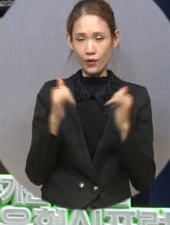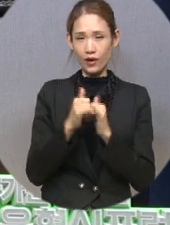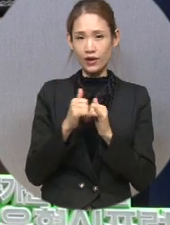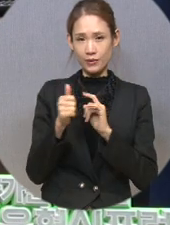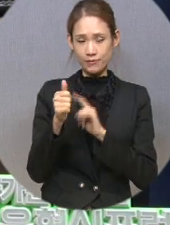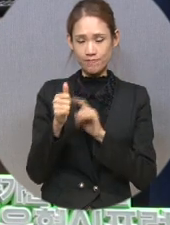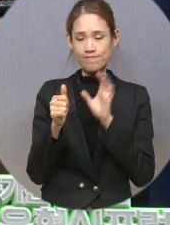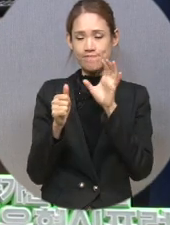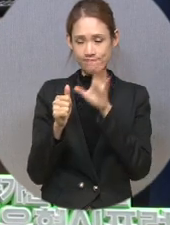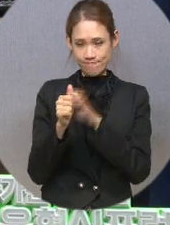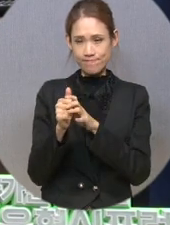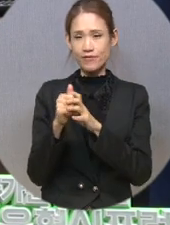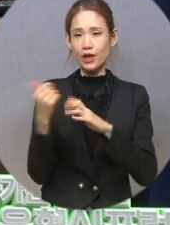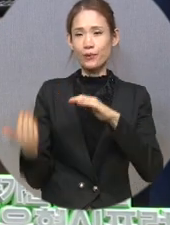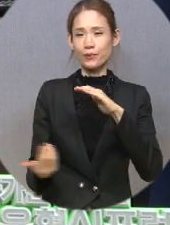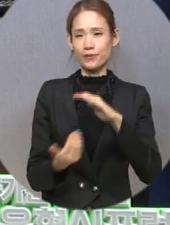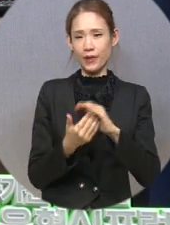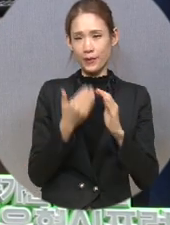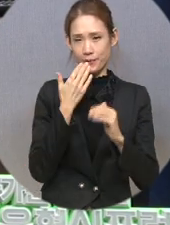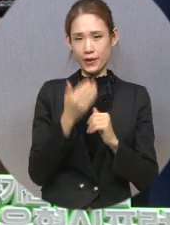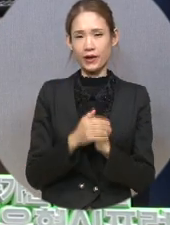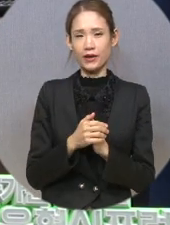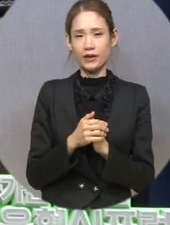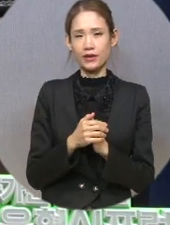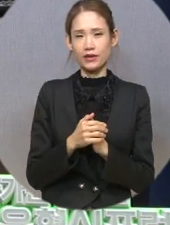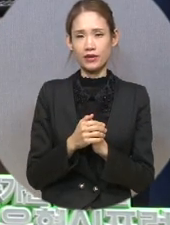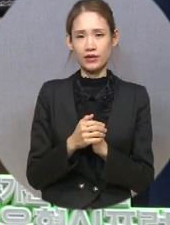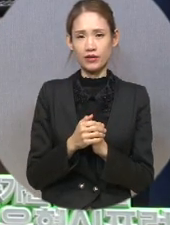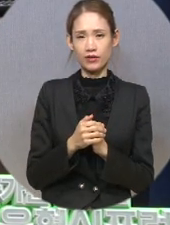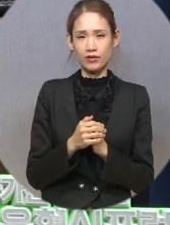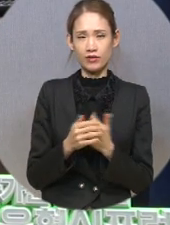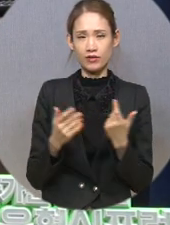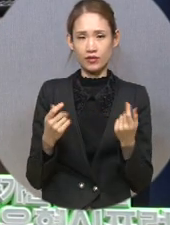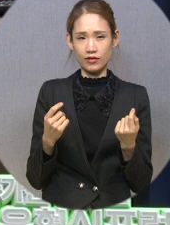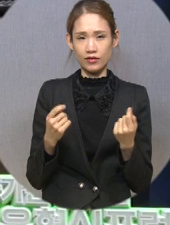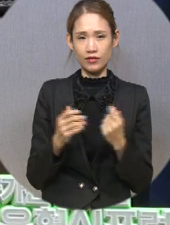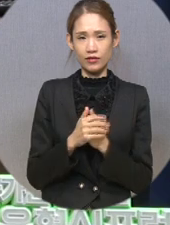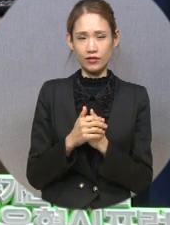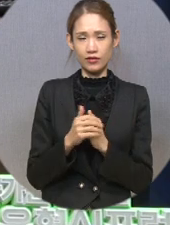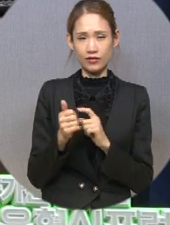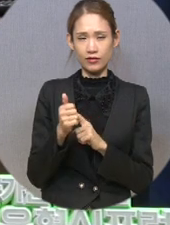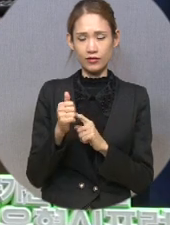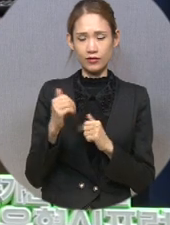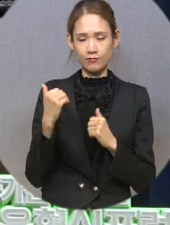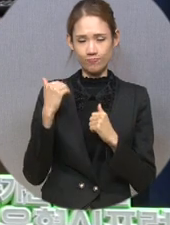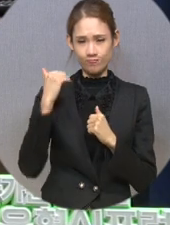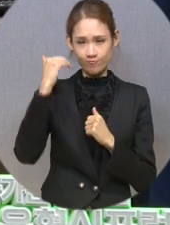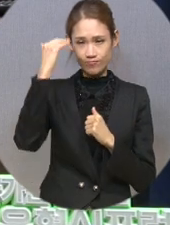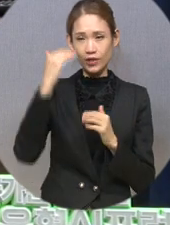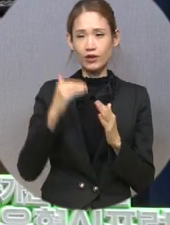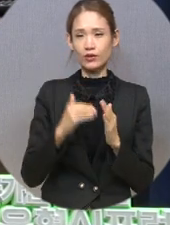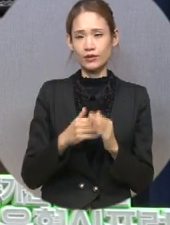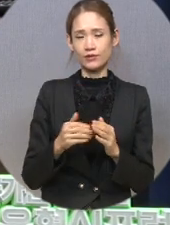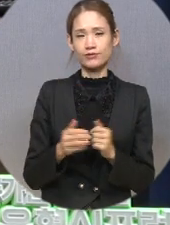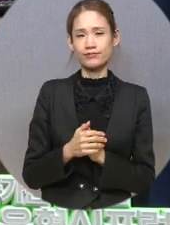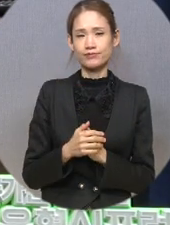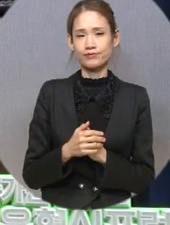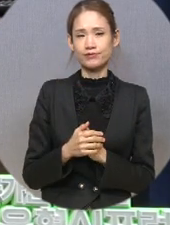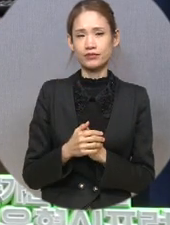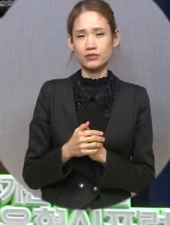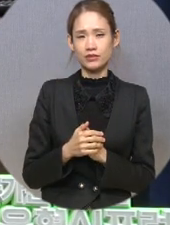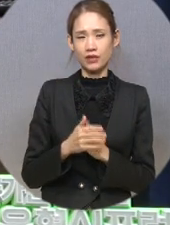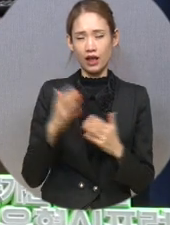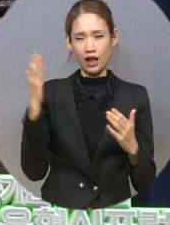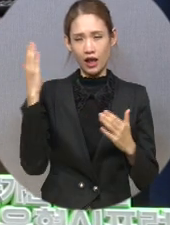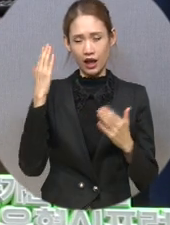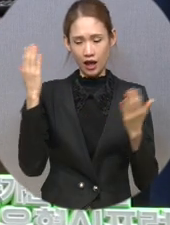이제 자기 몫을 톡톡히 해주고 있는 그런 사람으로 성장을 했는데, 정말 그 학창